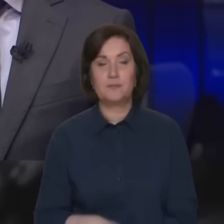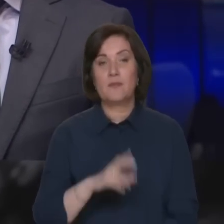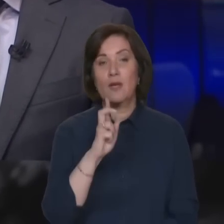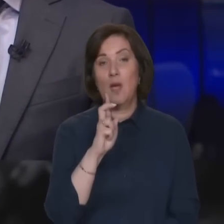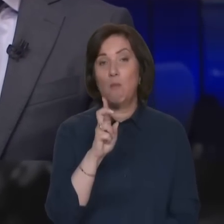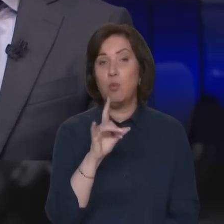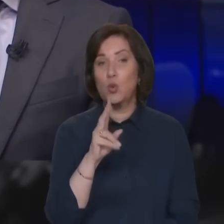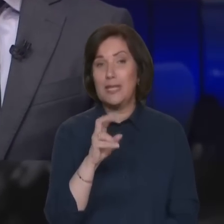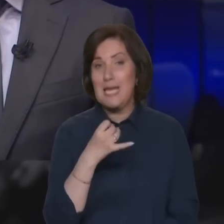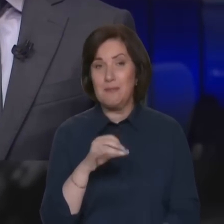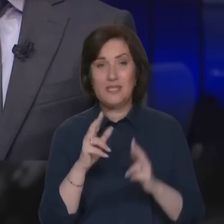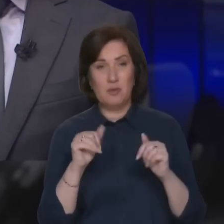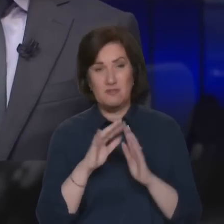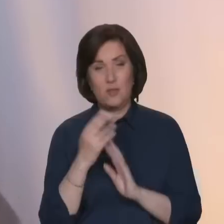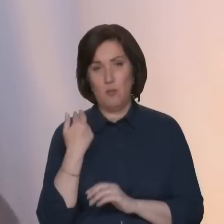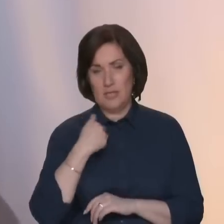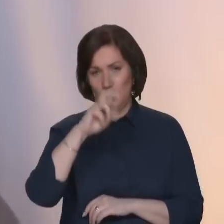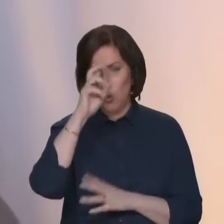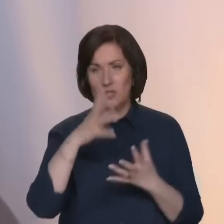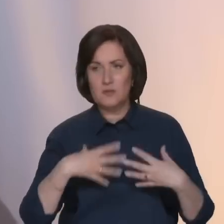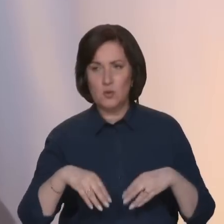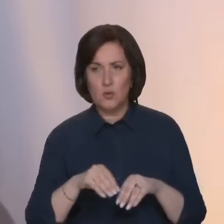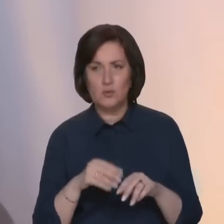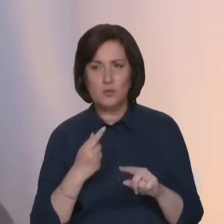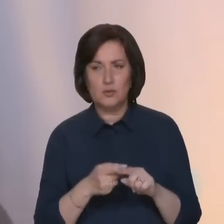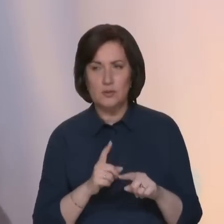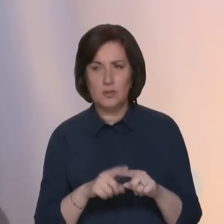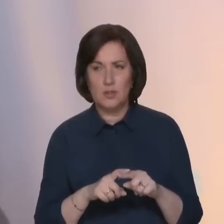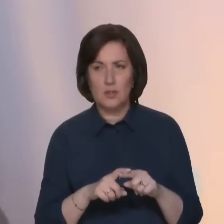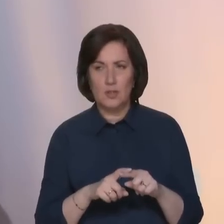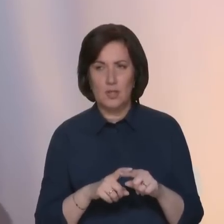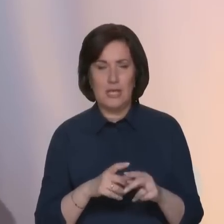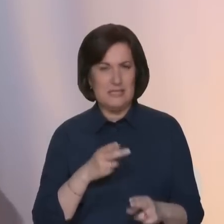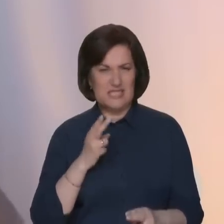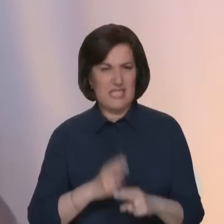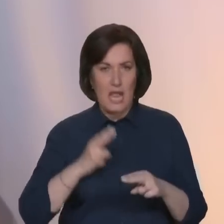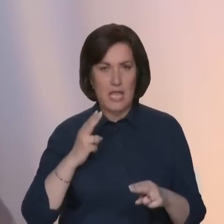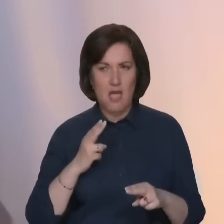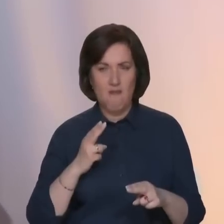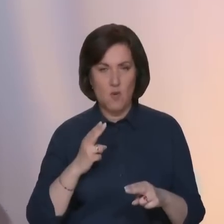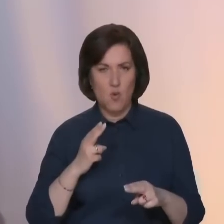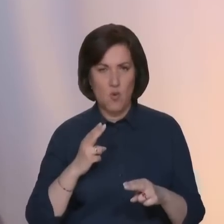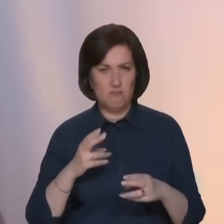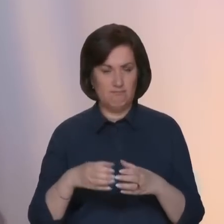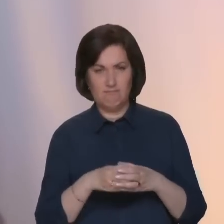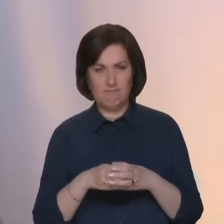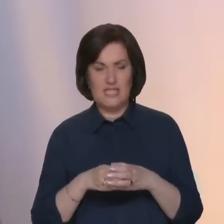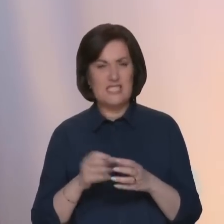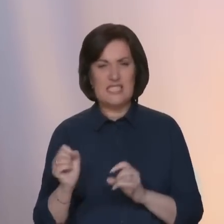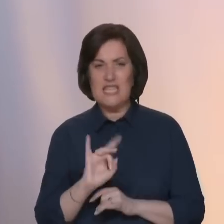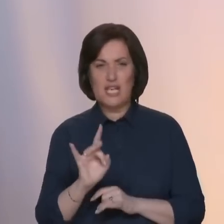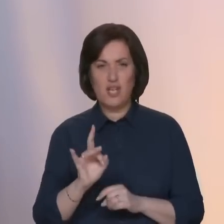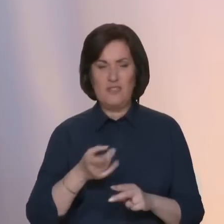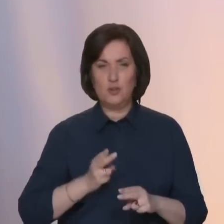Букінгемський палац і взагалі британську королівську родину, оцю сталеву машину з нержавіючою сталі,